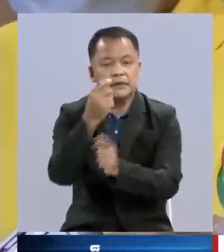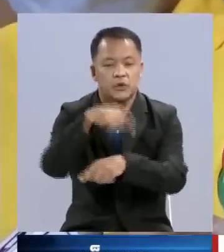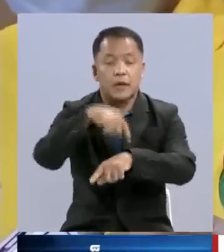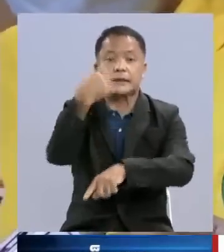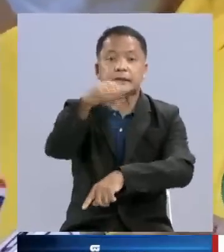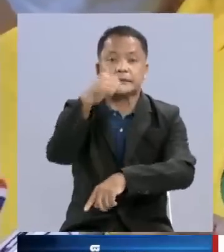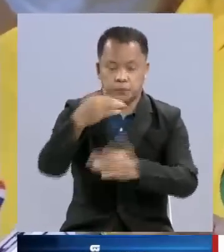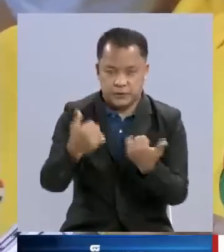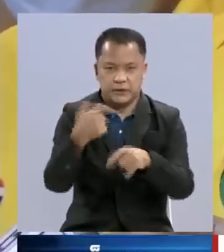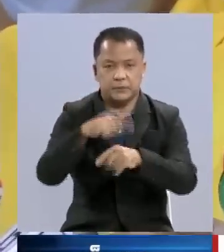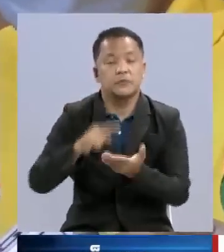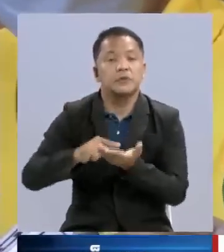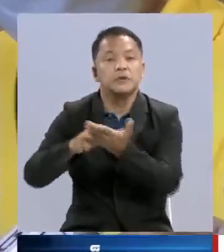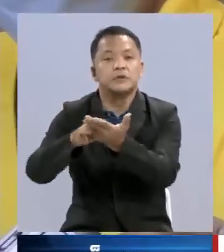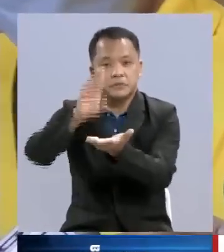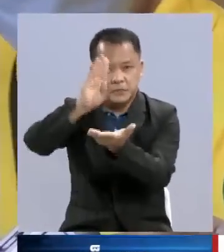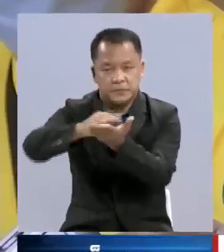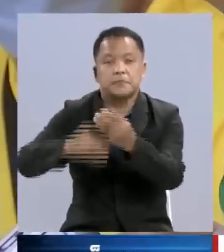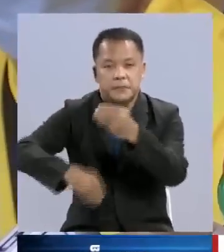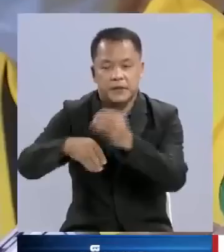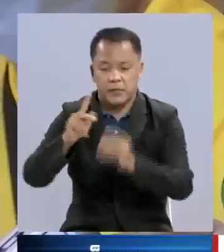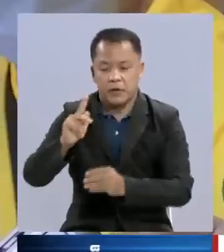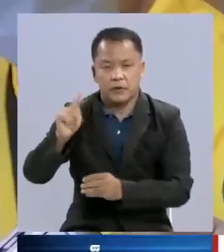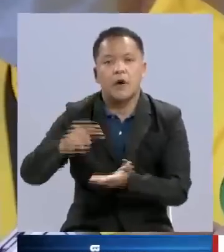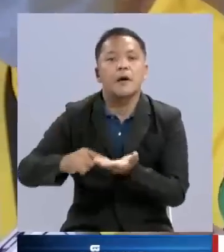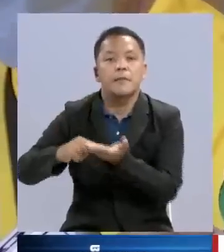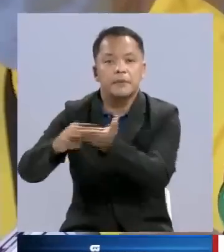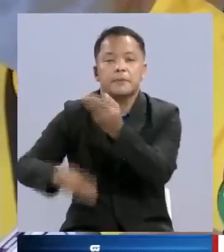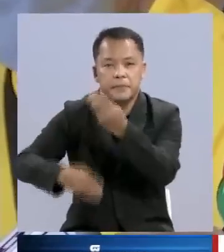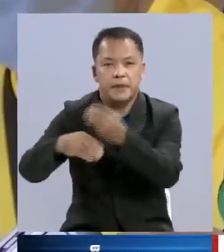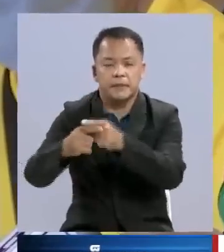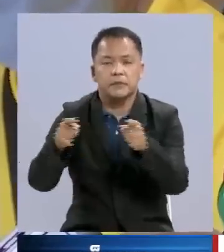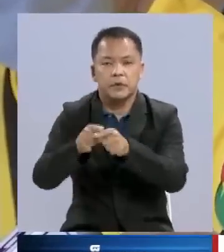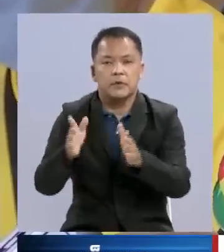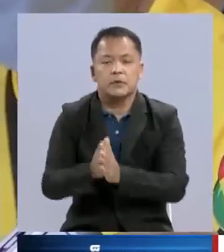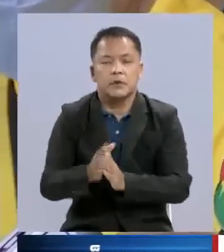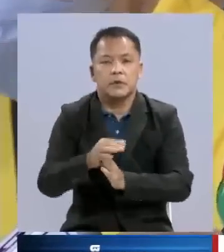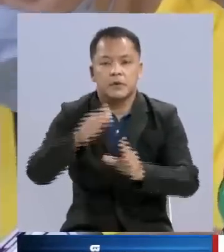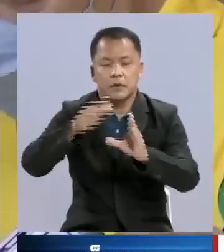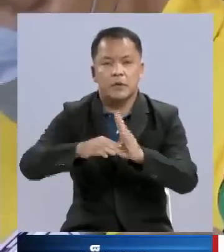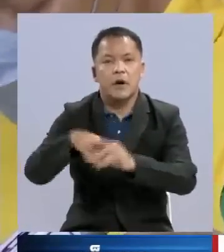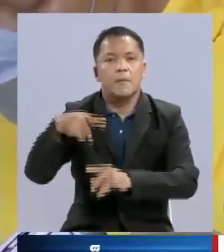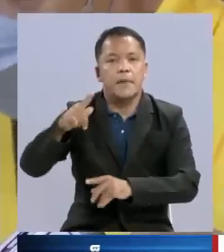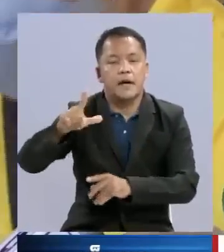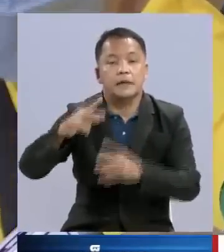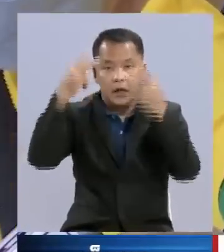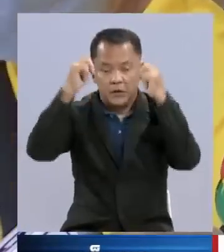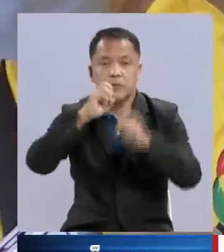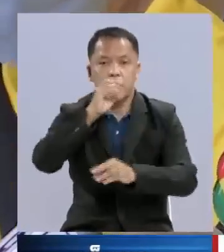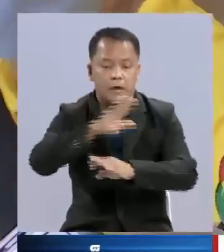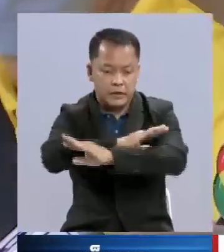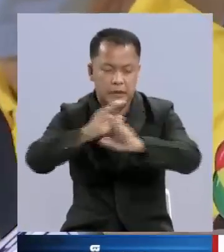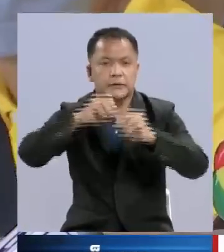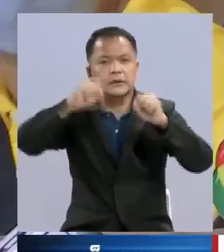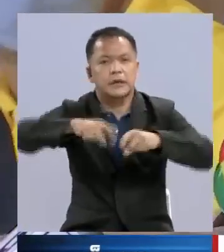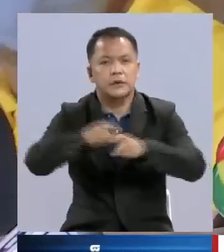กานะฮะไปยื่นข้อมูลให้กับกกต.เพิ่มเติมด้วยจากกรณีที่สำนักงานปลัดนายกบอกเลิกสัญญ